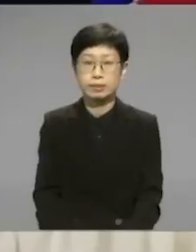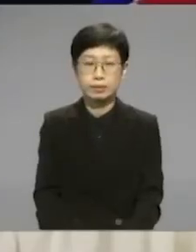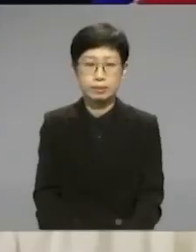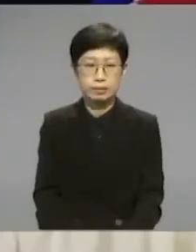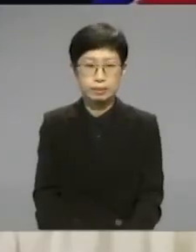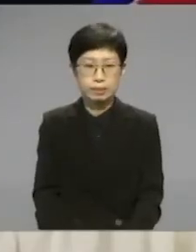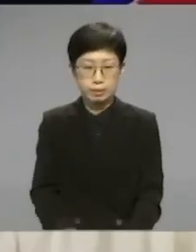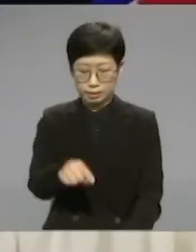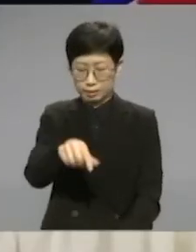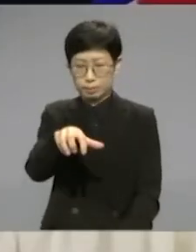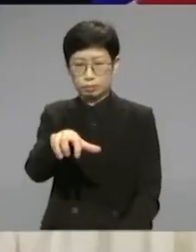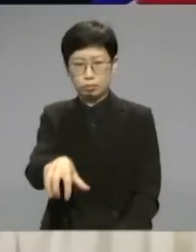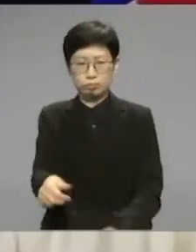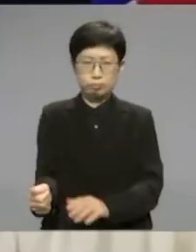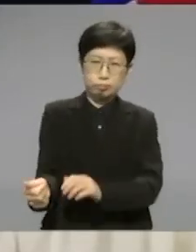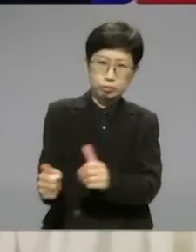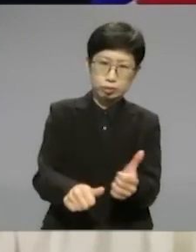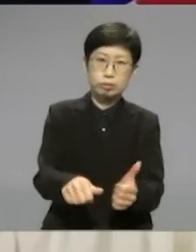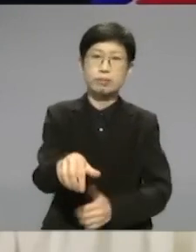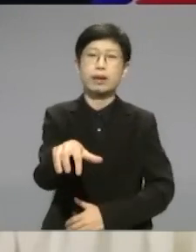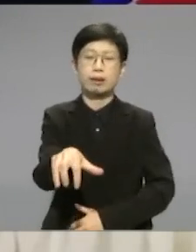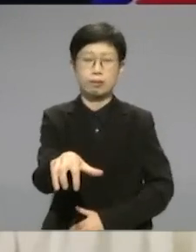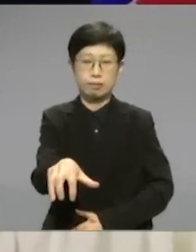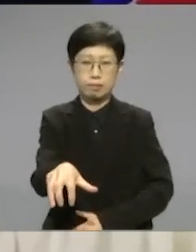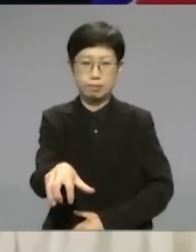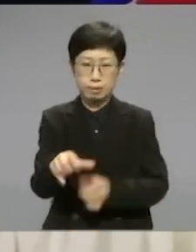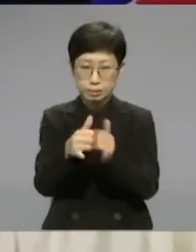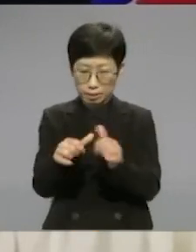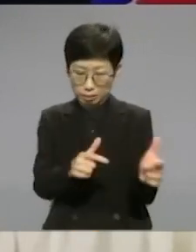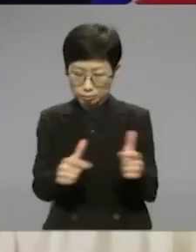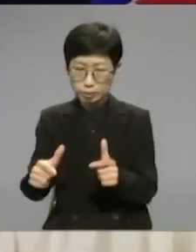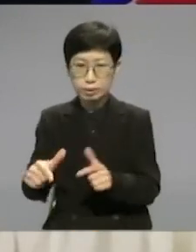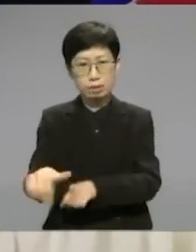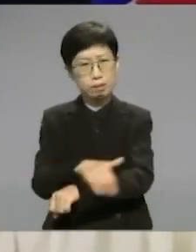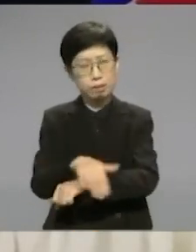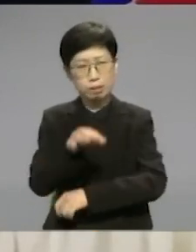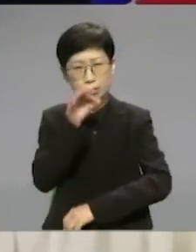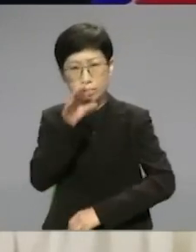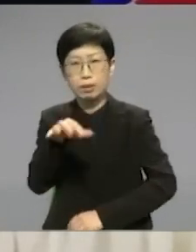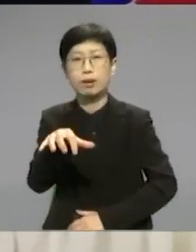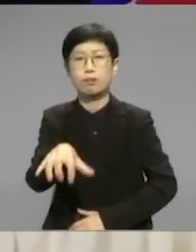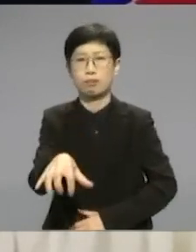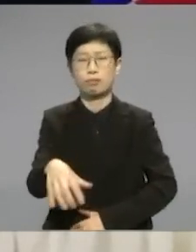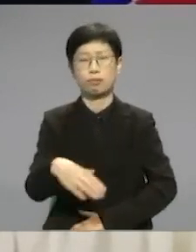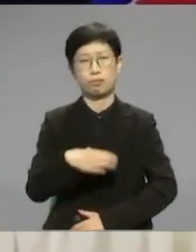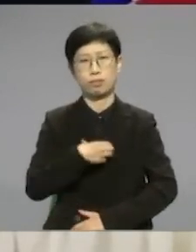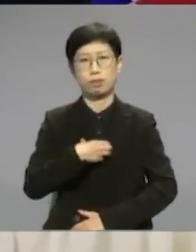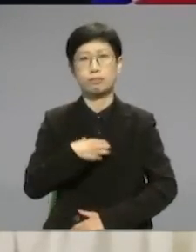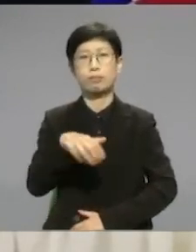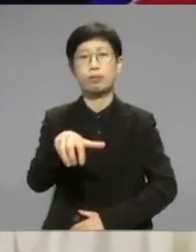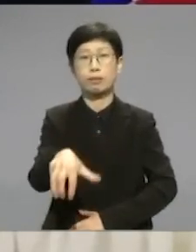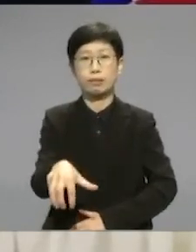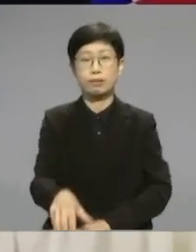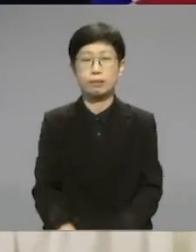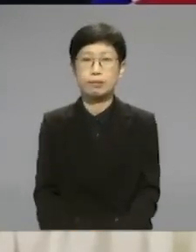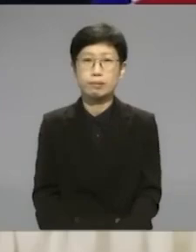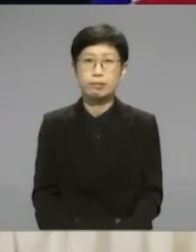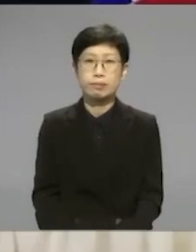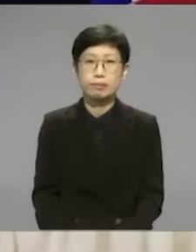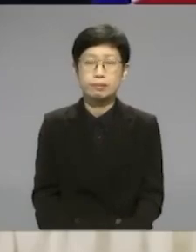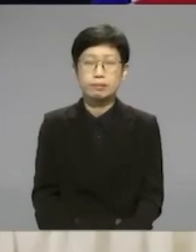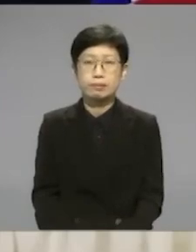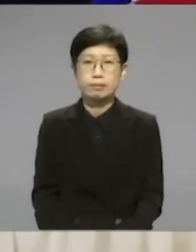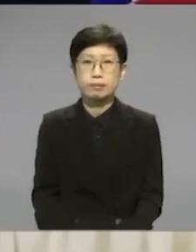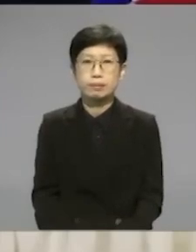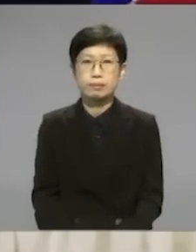Darién es una ruta esa jungla, es una jungla de la muerte. No opten por Darién, no es